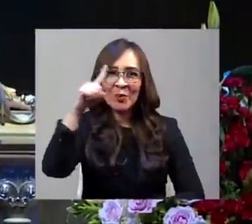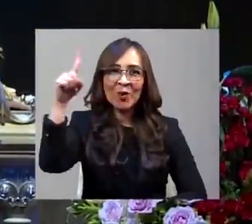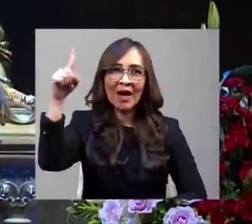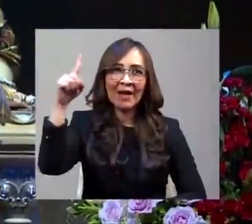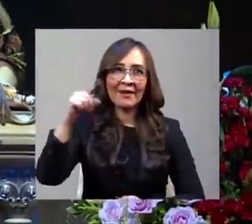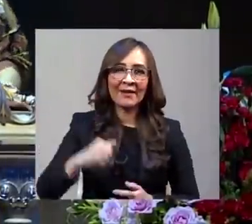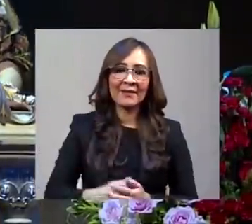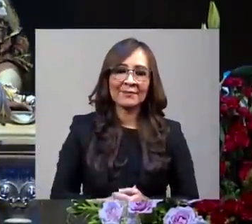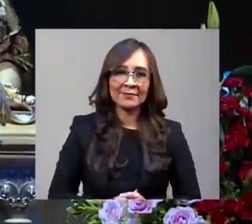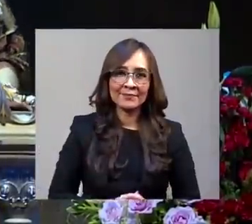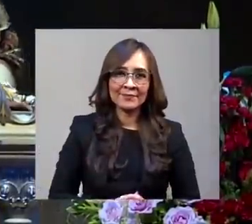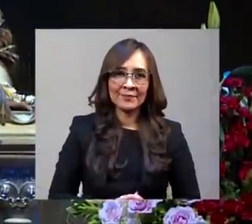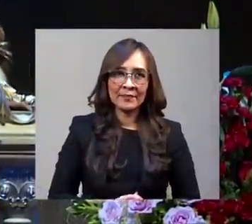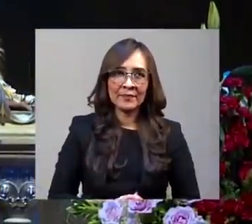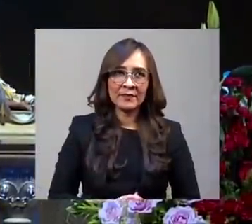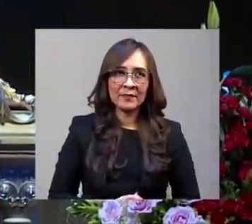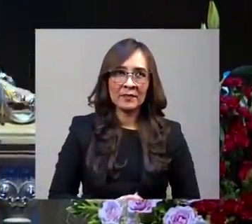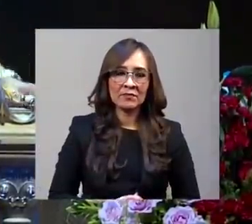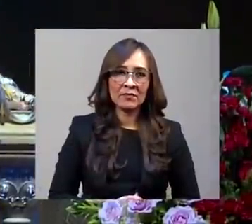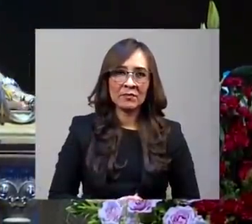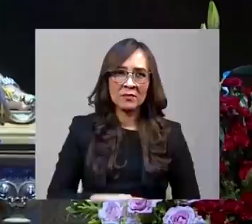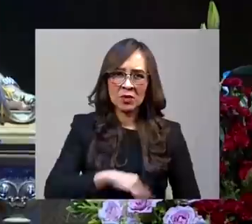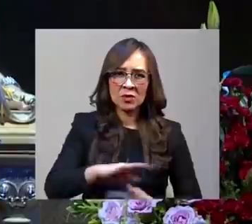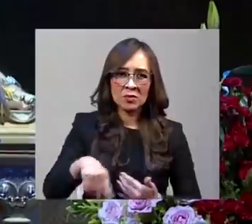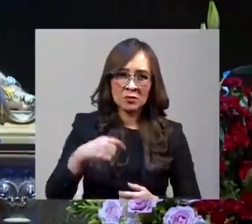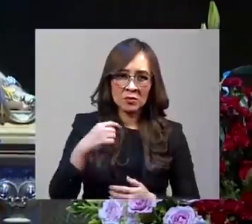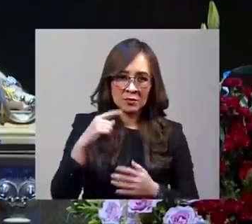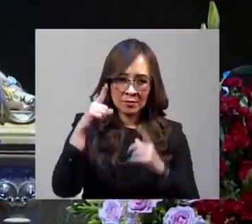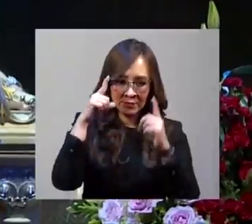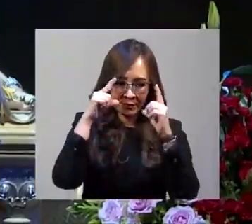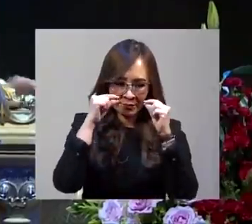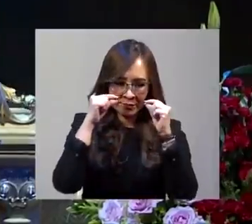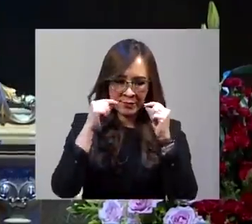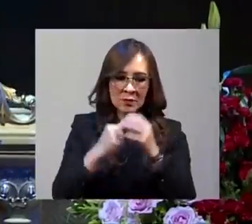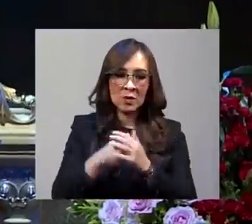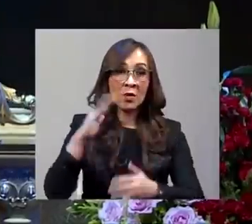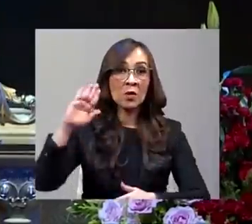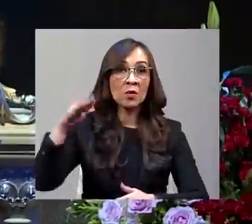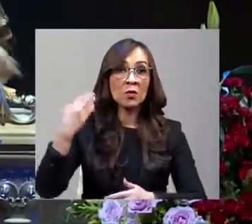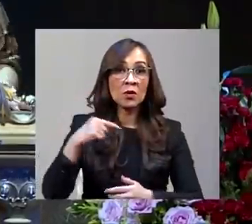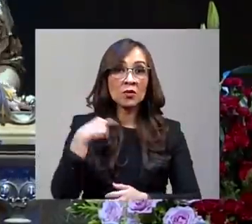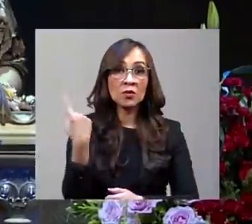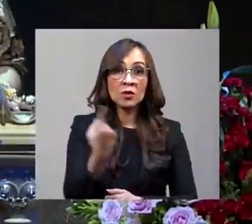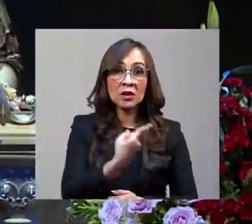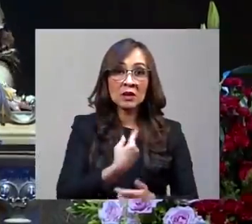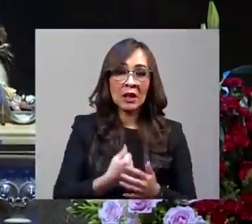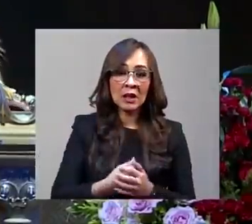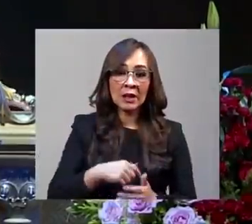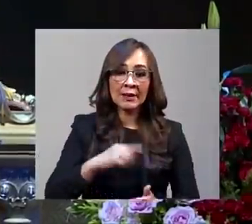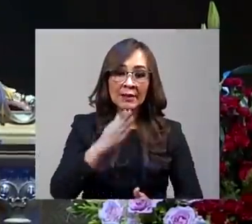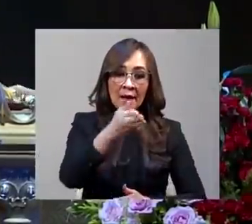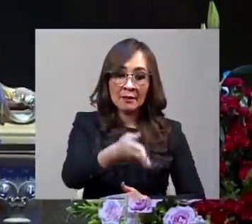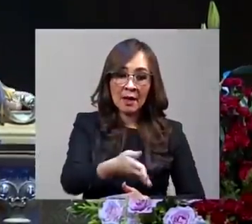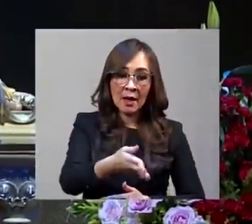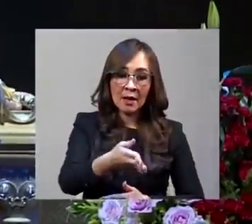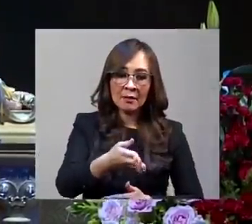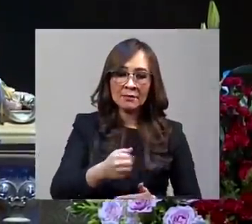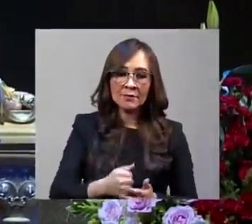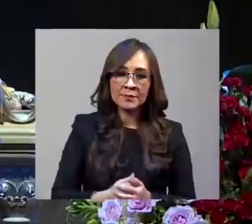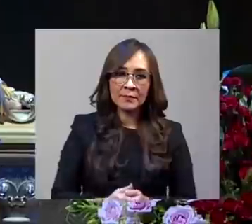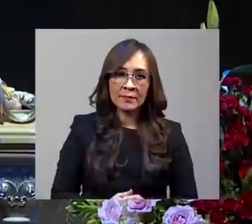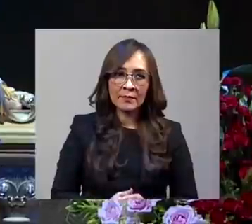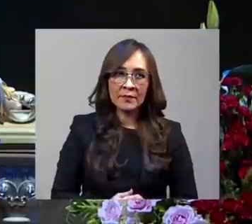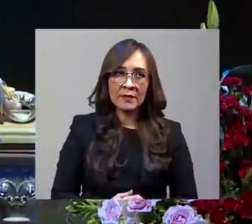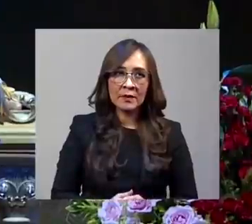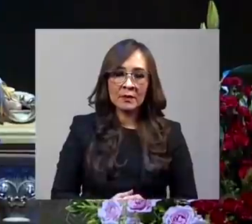terpejam. Setiap kepala tertunduk. Setiap kita datang pada Tuhan. Izinkan saya berdoa buat setiap saudara. Kalau ada saudara